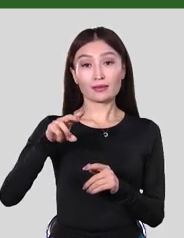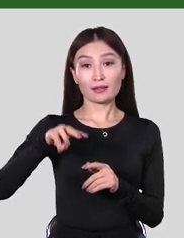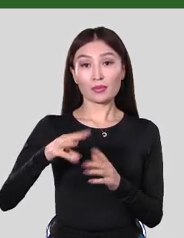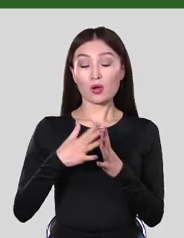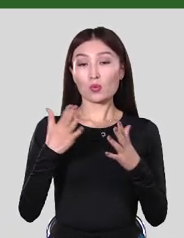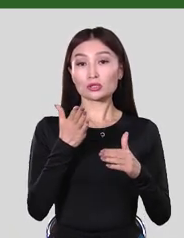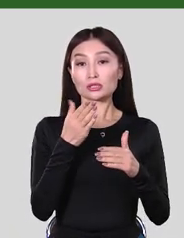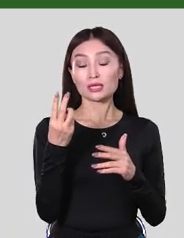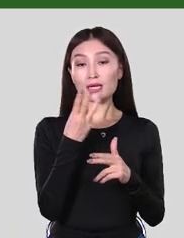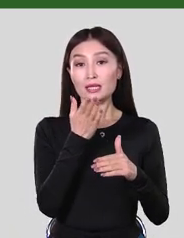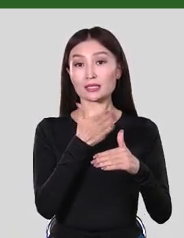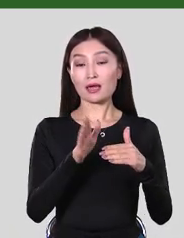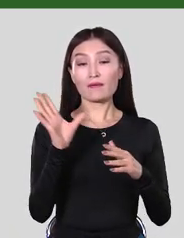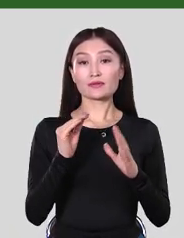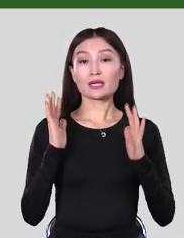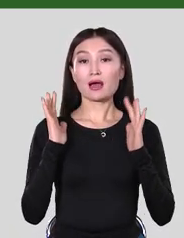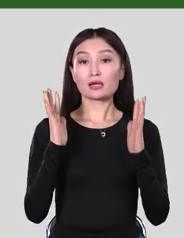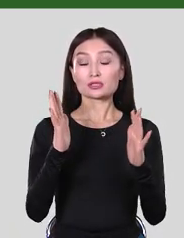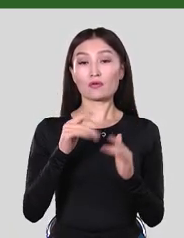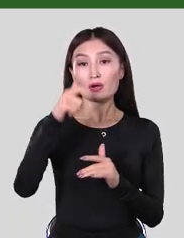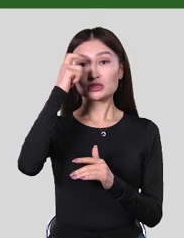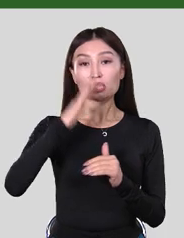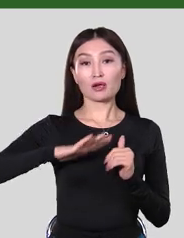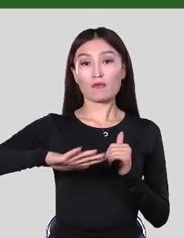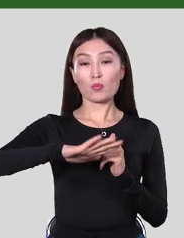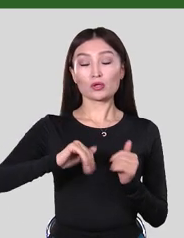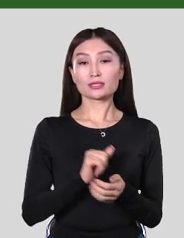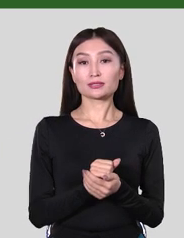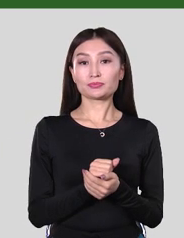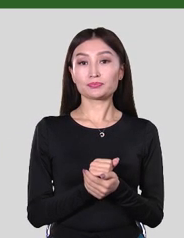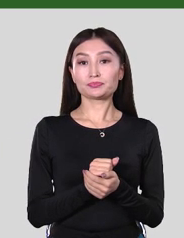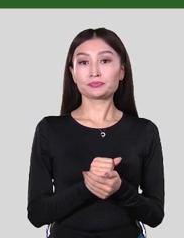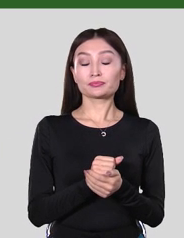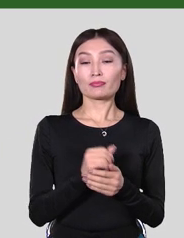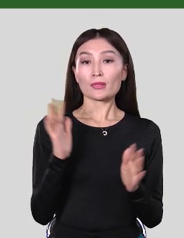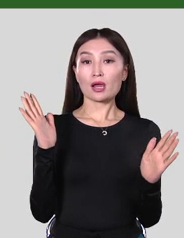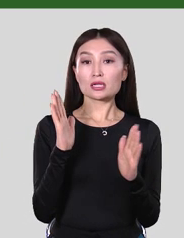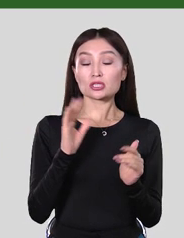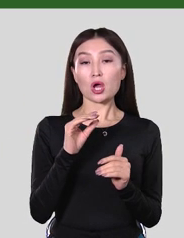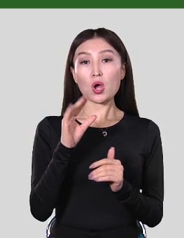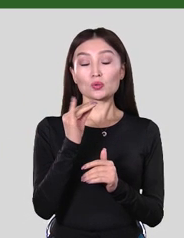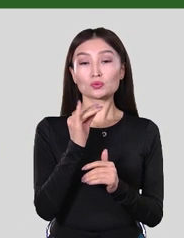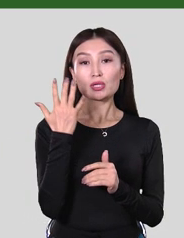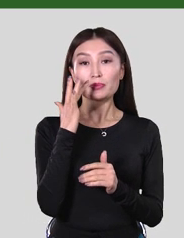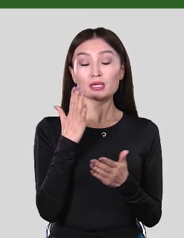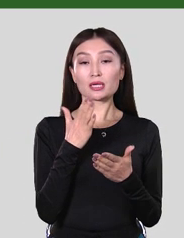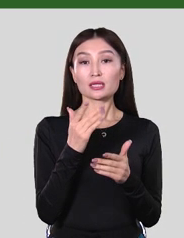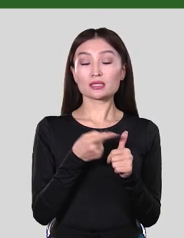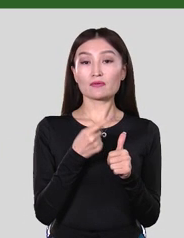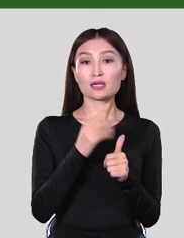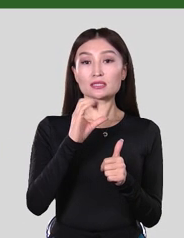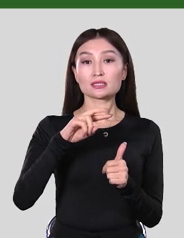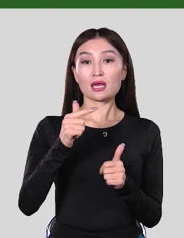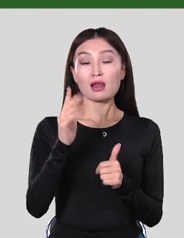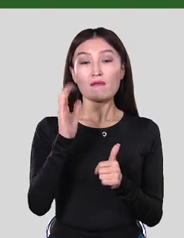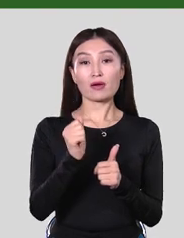больше трети площади всех лесов жаркого пояса. Леса в Южной Америке называют сельвой.